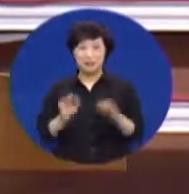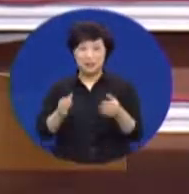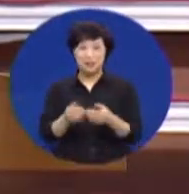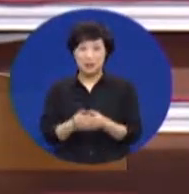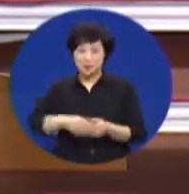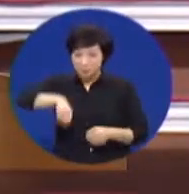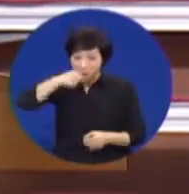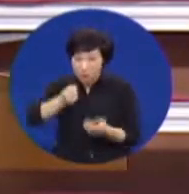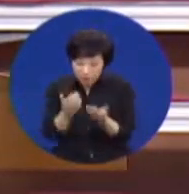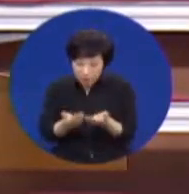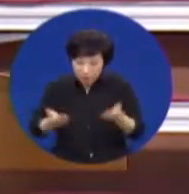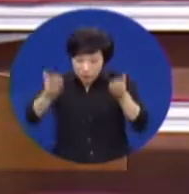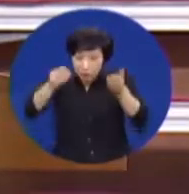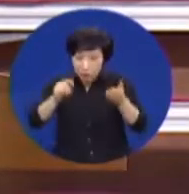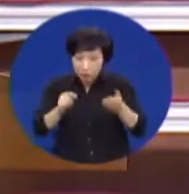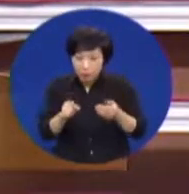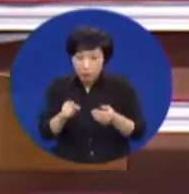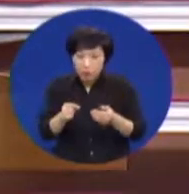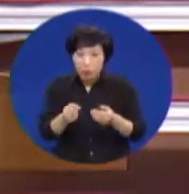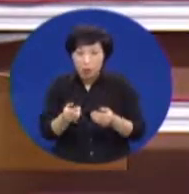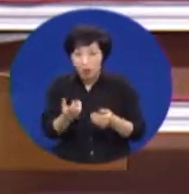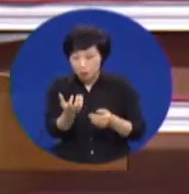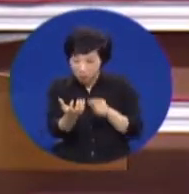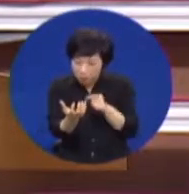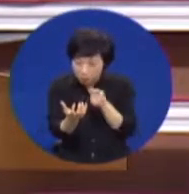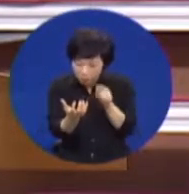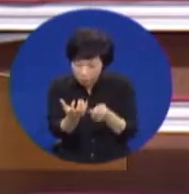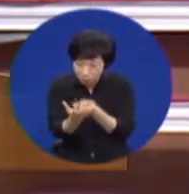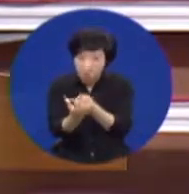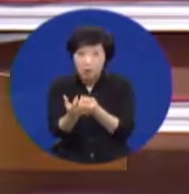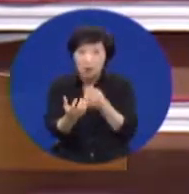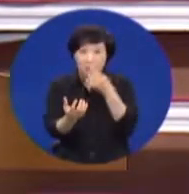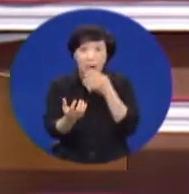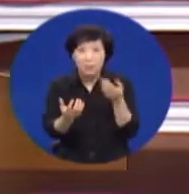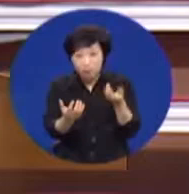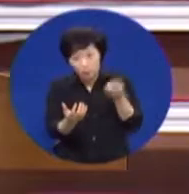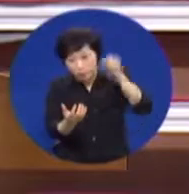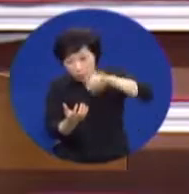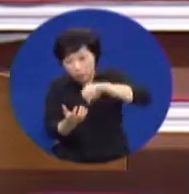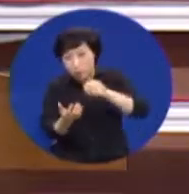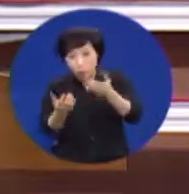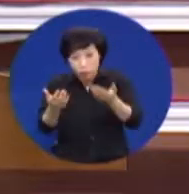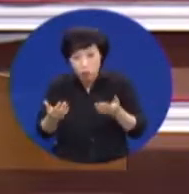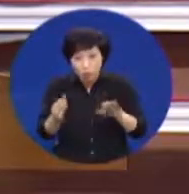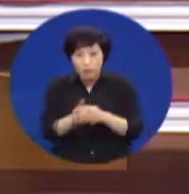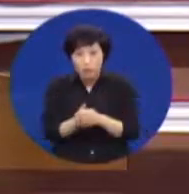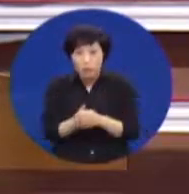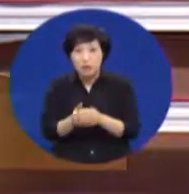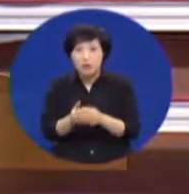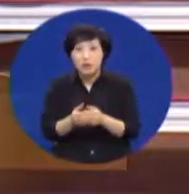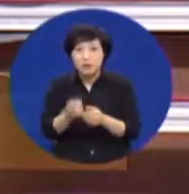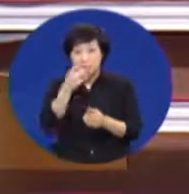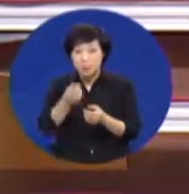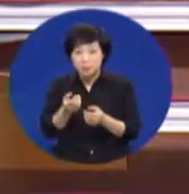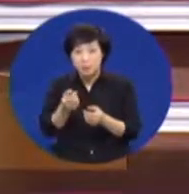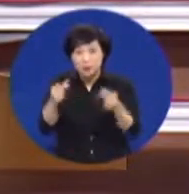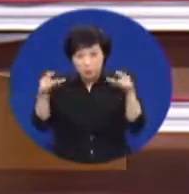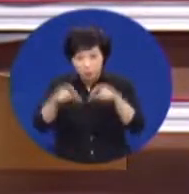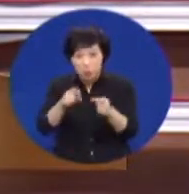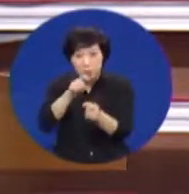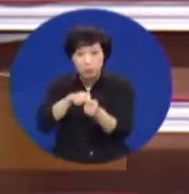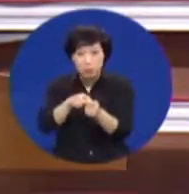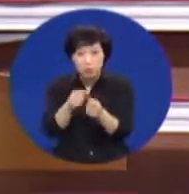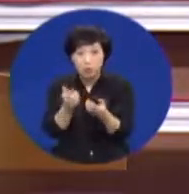요만한 데다 밥을 주는데 밥을 조금 주려고 양재기 뒤를 쭈그려서 밥